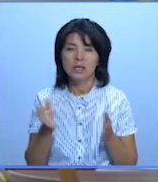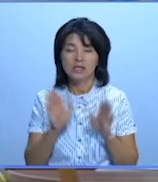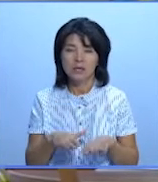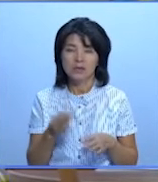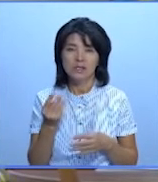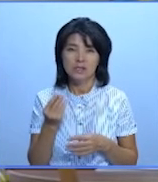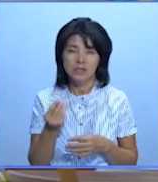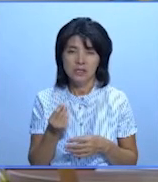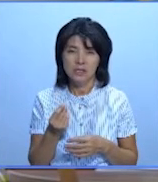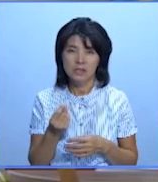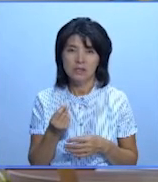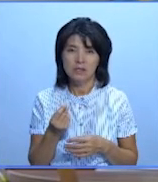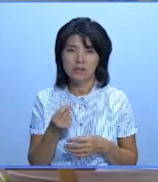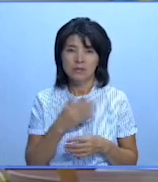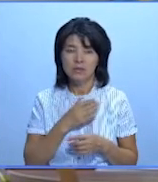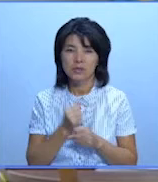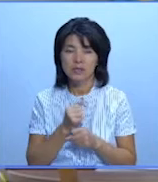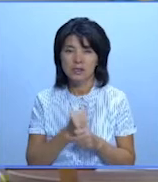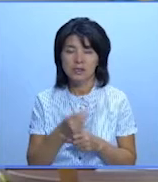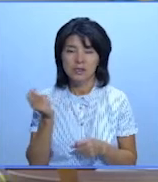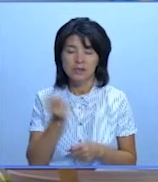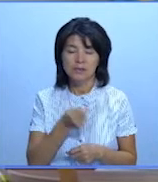көріпсіздер, ішін тағы да ақтатып,